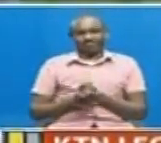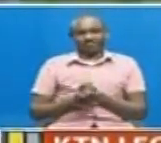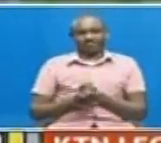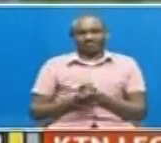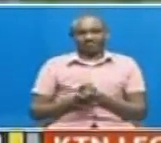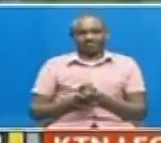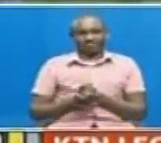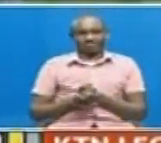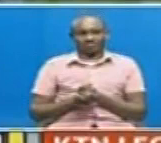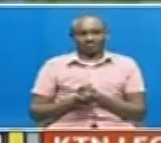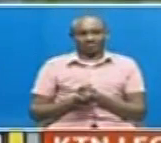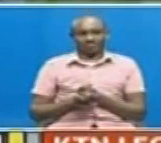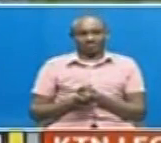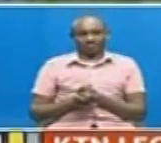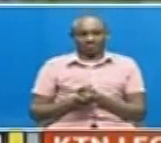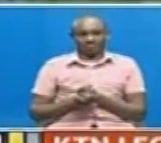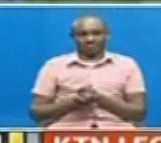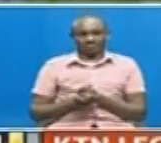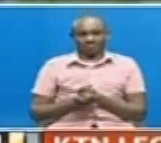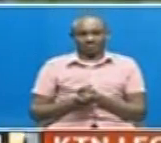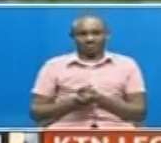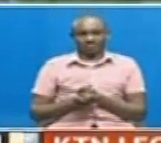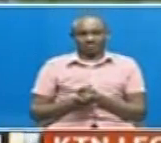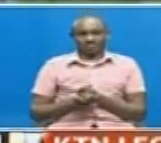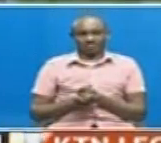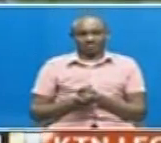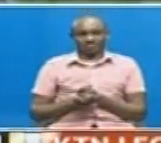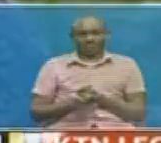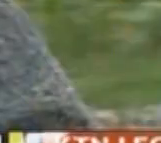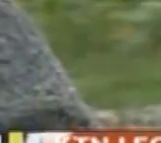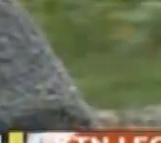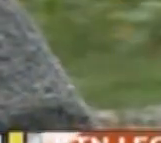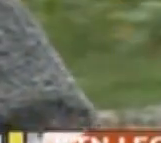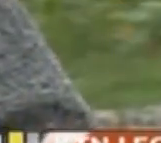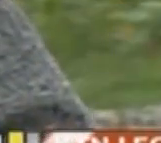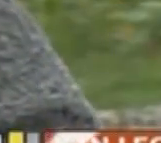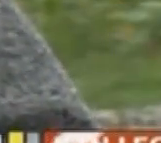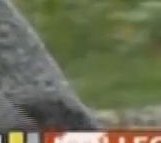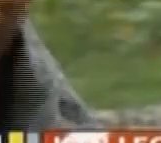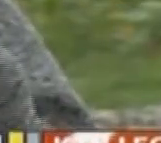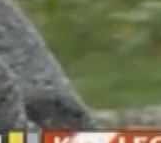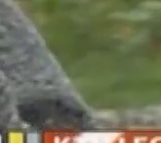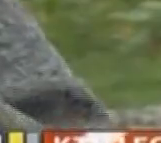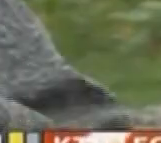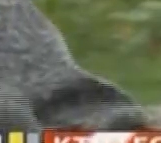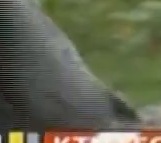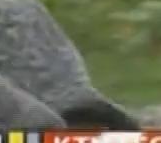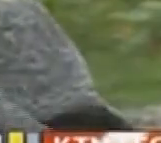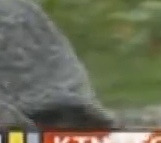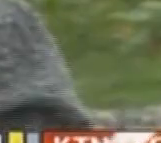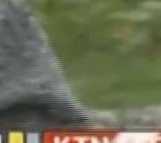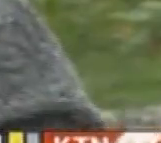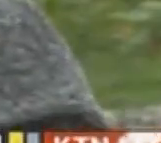I expect after my masters the deaf will see or the other deaf was there